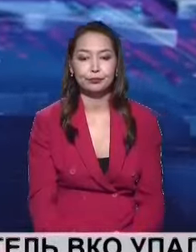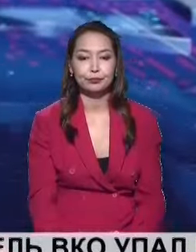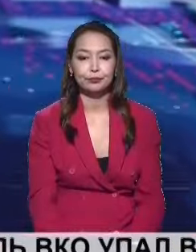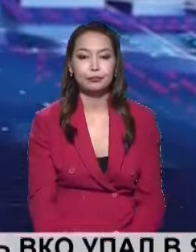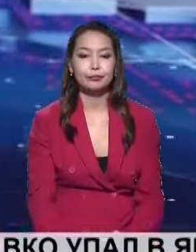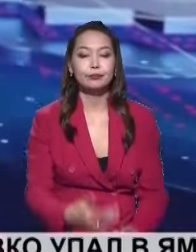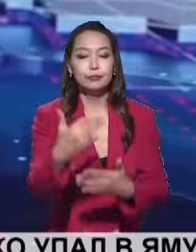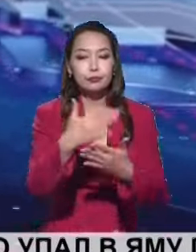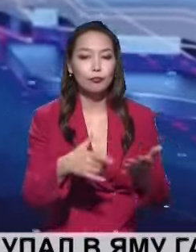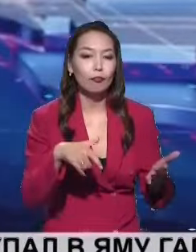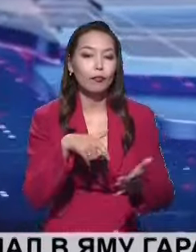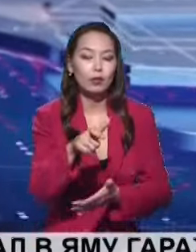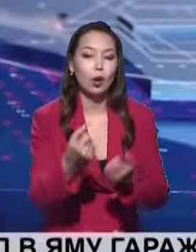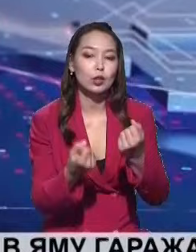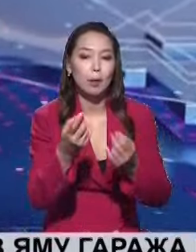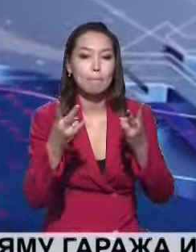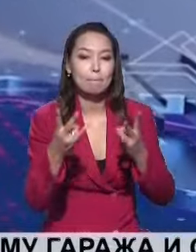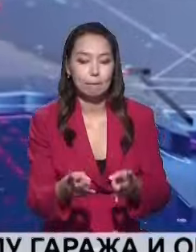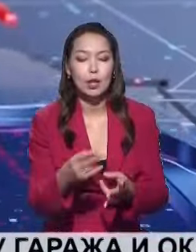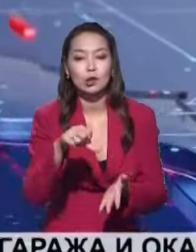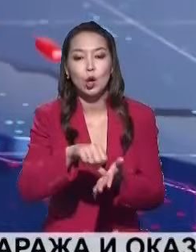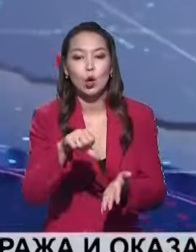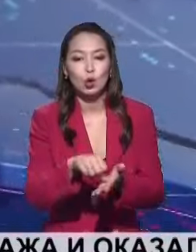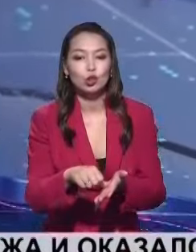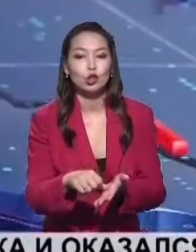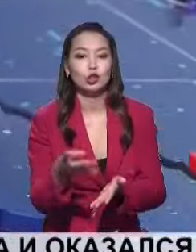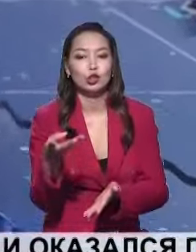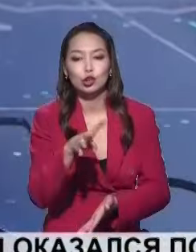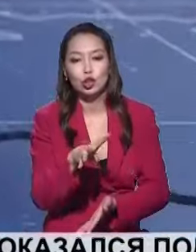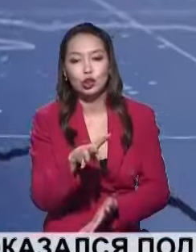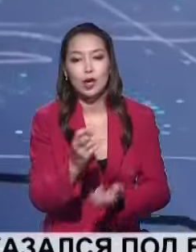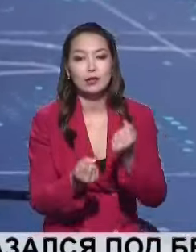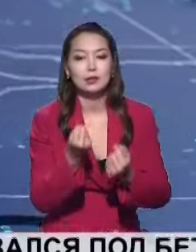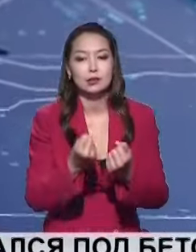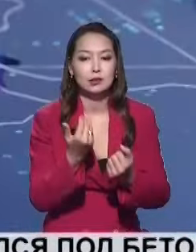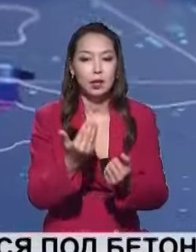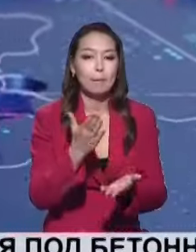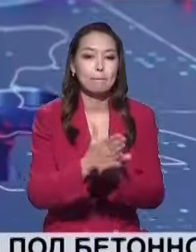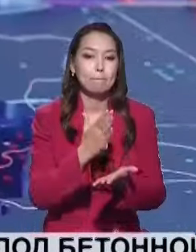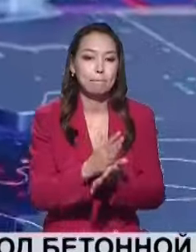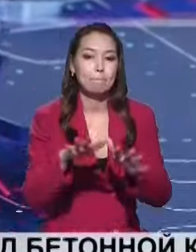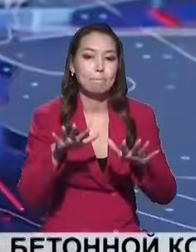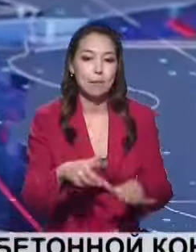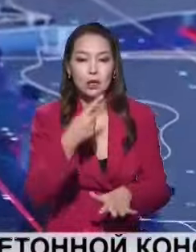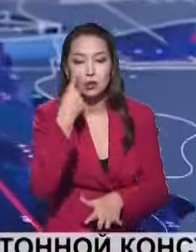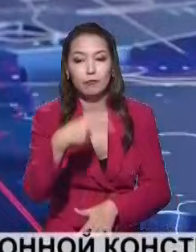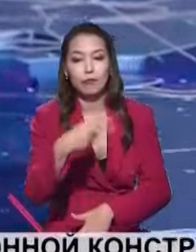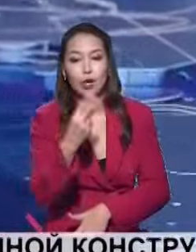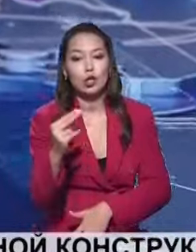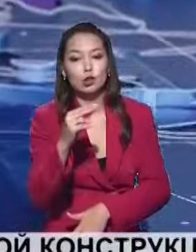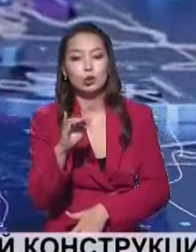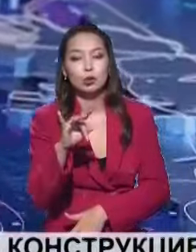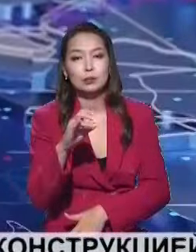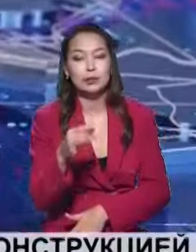Данное дорожно-транспортное происшествие с участием четырех транспортных средств имело место накануне в 22 часа в Турксибском районе города Алматы по